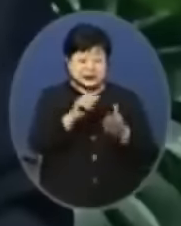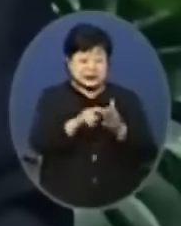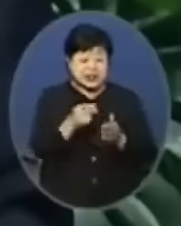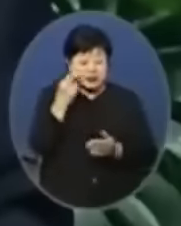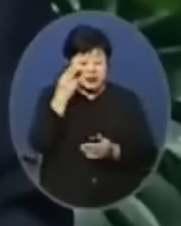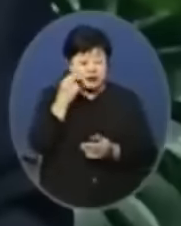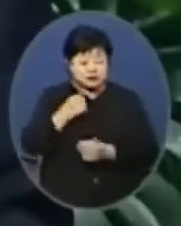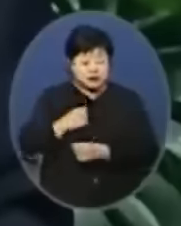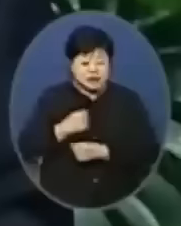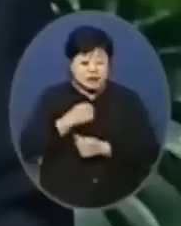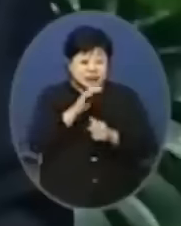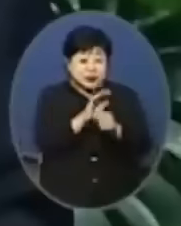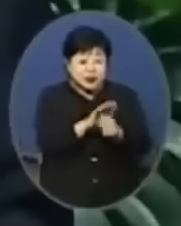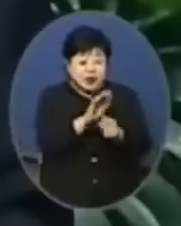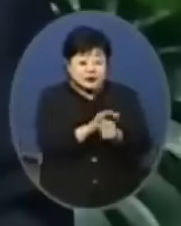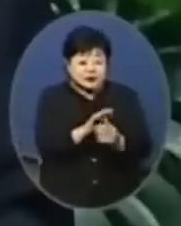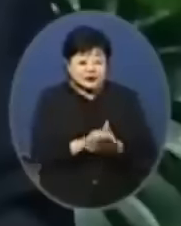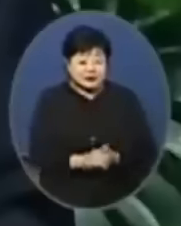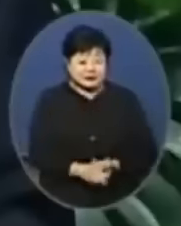미국 병사들이 도와주고 있는데